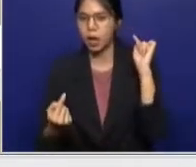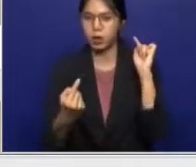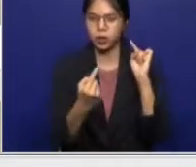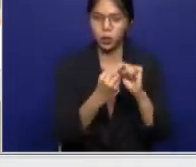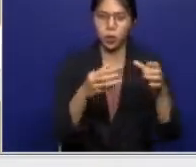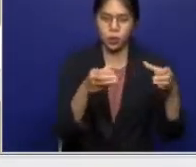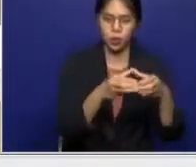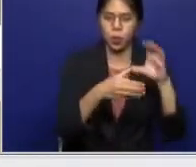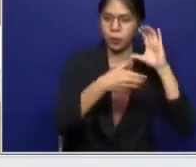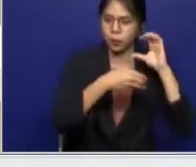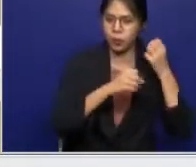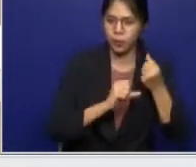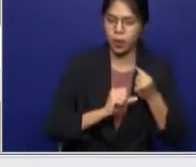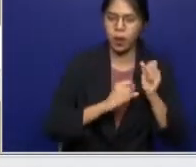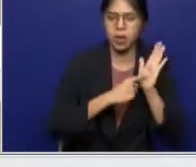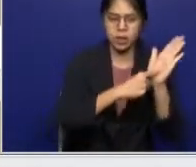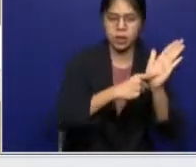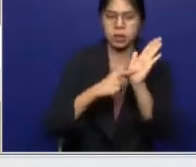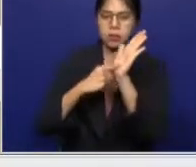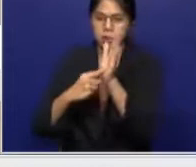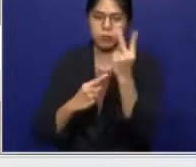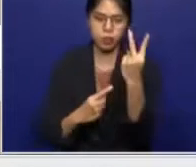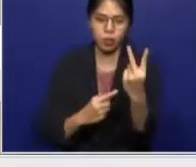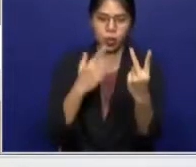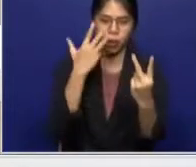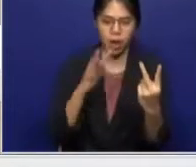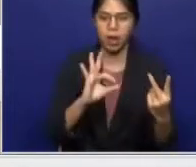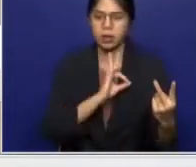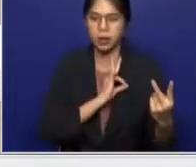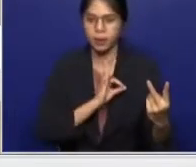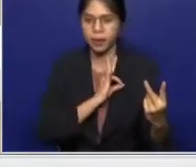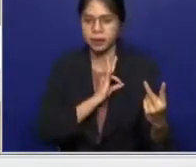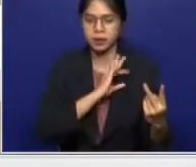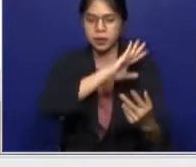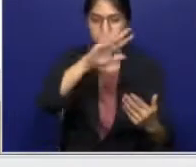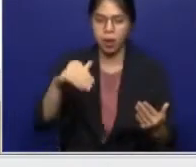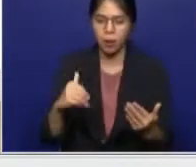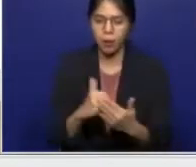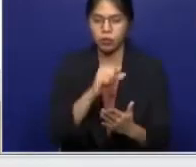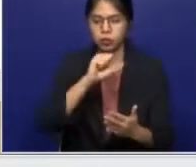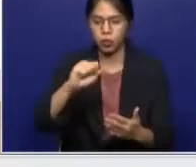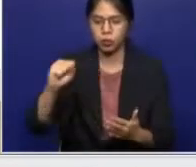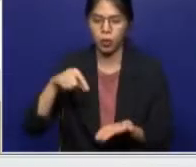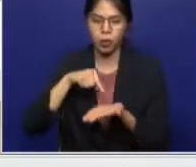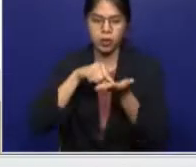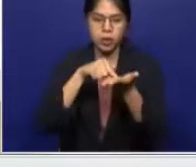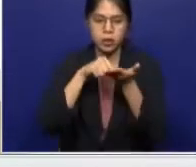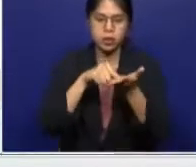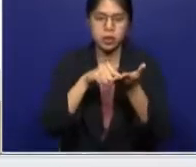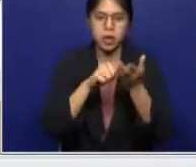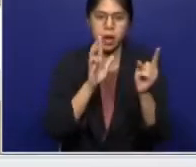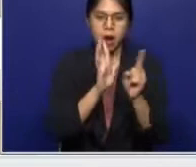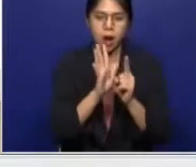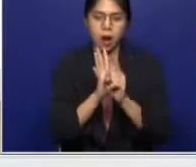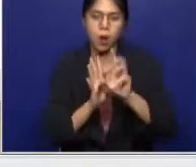ปัตย์ทั้งสองยัตติรวมทั้งยัตติของเพื่อนสมาชิกในสภาแห่งนี้อีก6ยัตติเกี่ยวกับทางด้